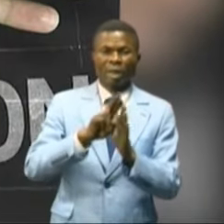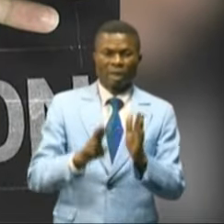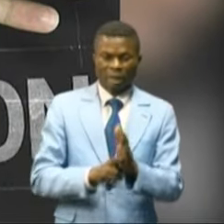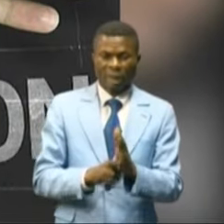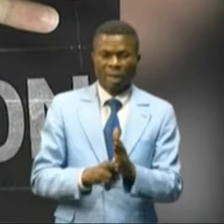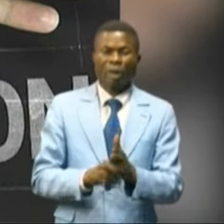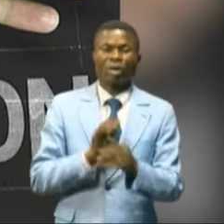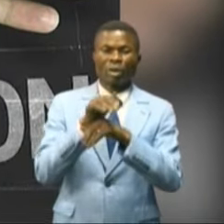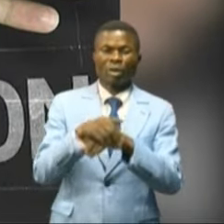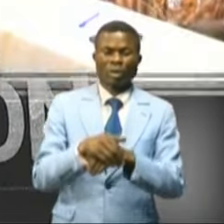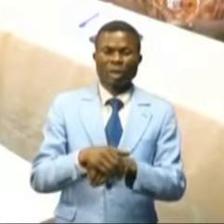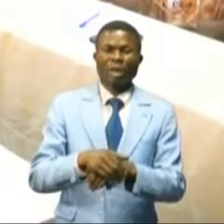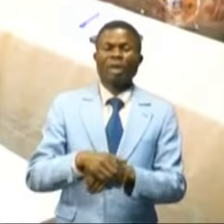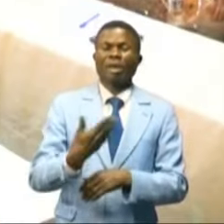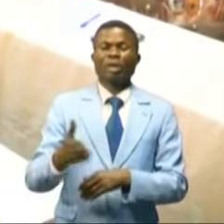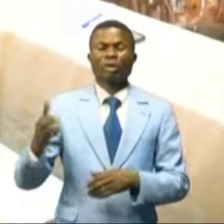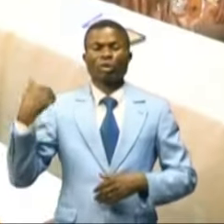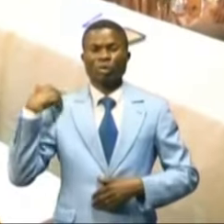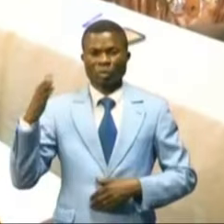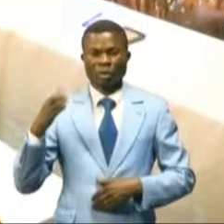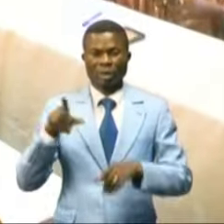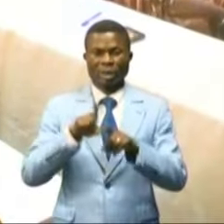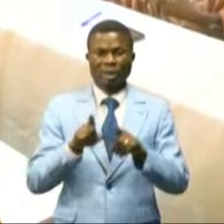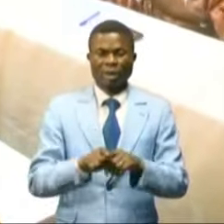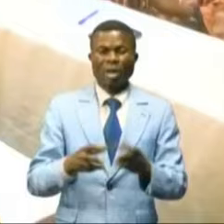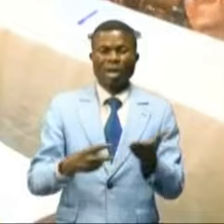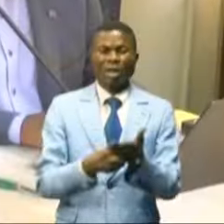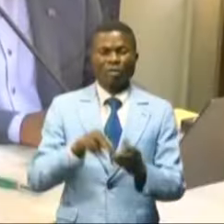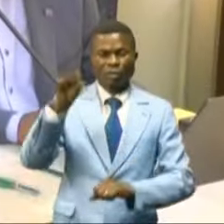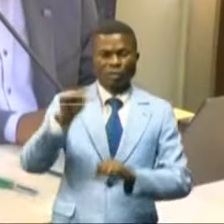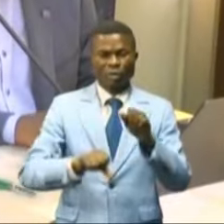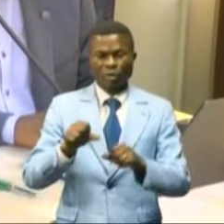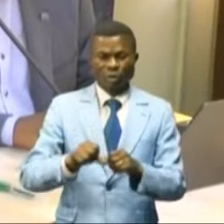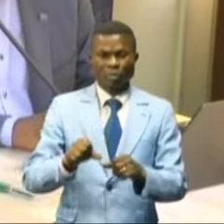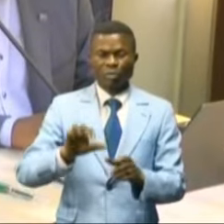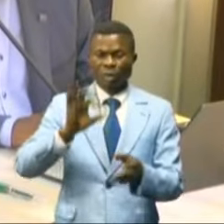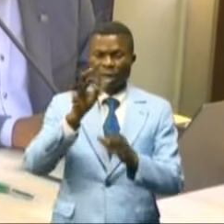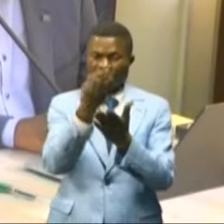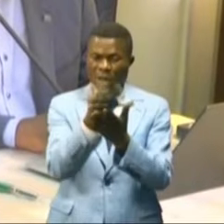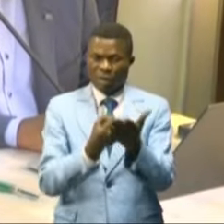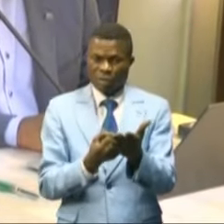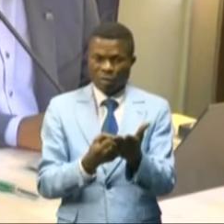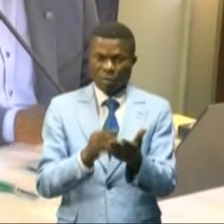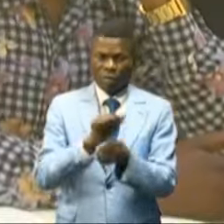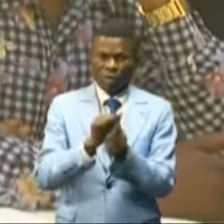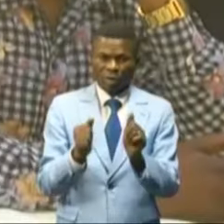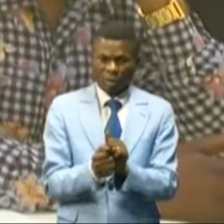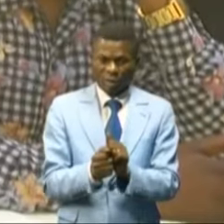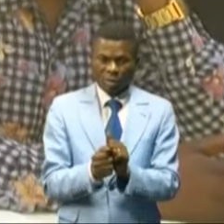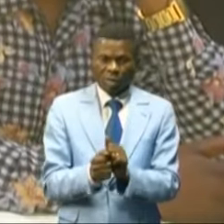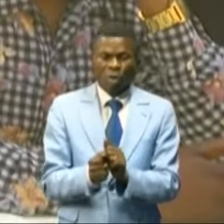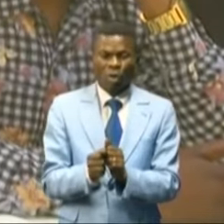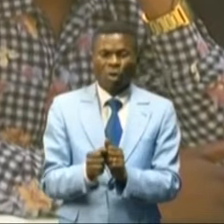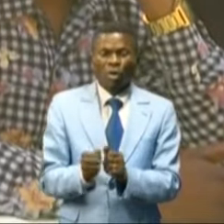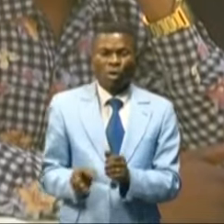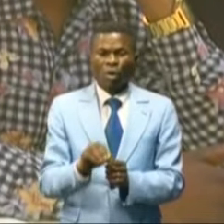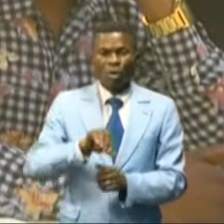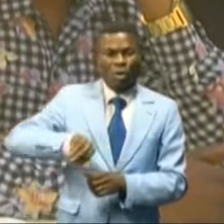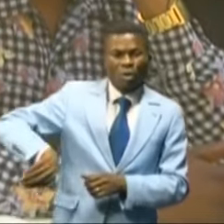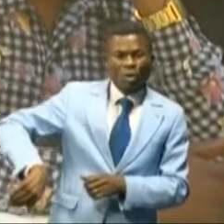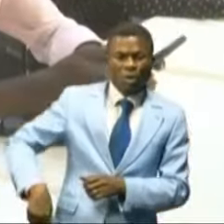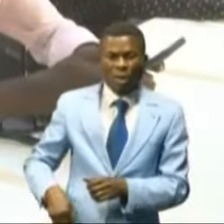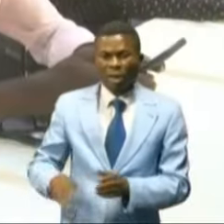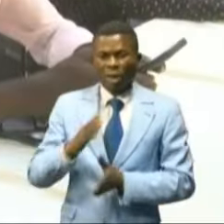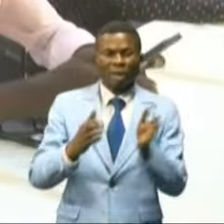d'encadrement des marchés publics, la surfacturation, la formalisation du phénomène, rétrocommission et les paiements en mode